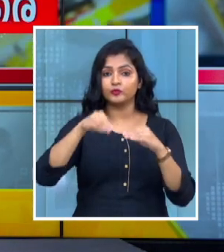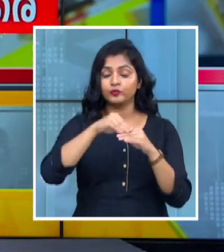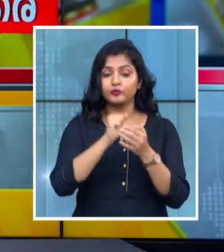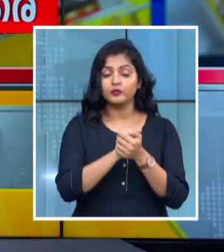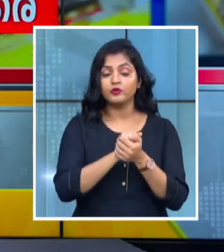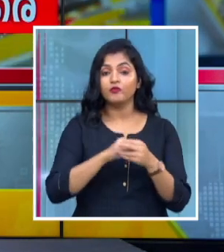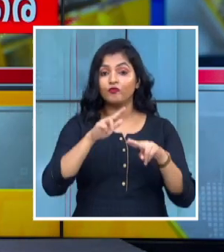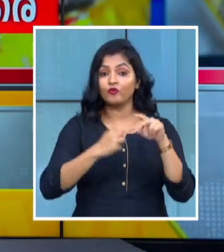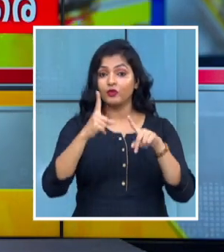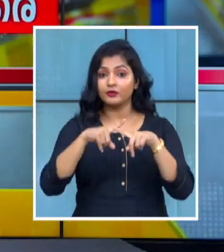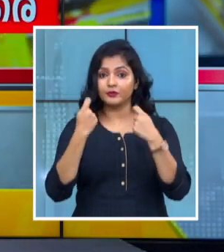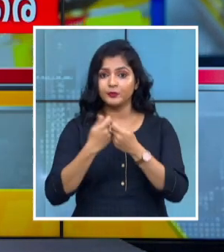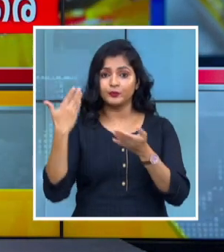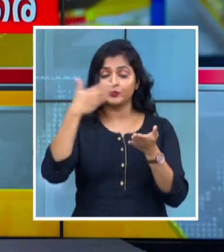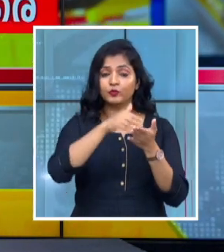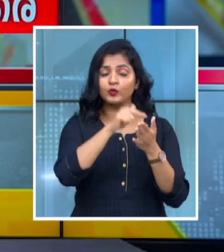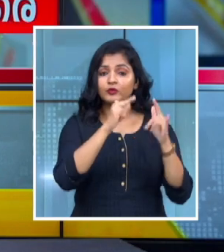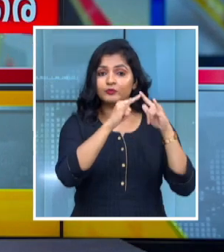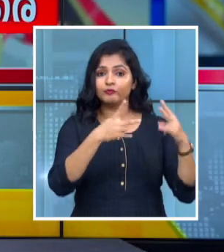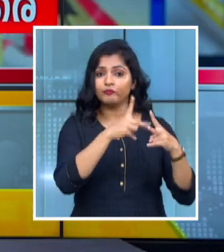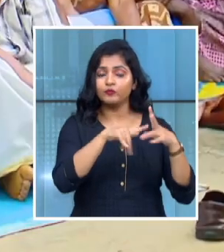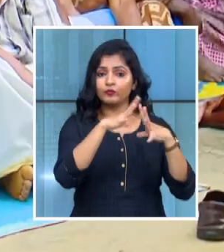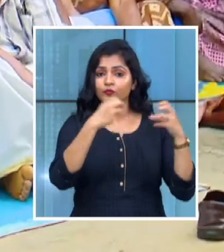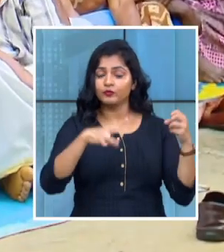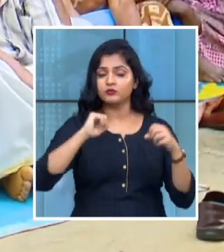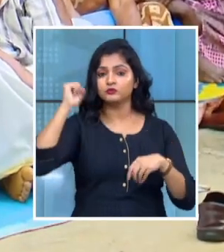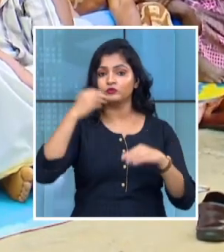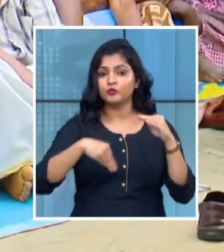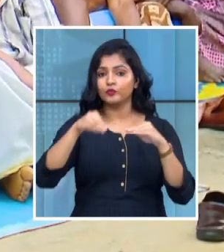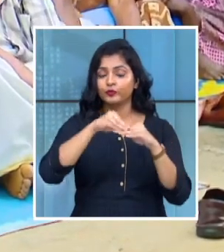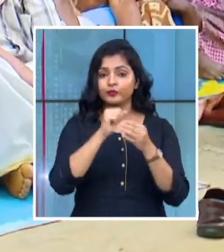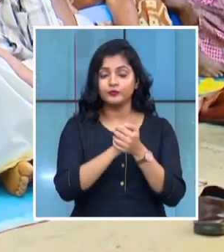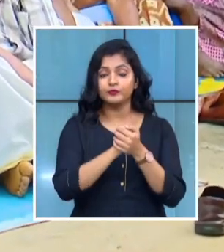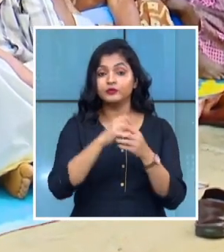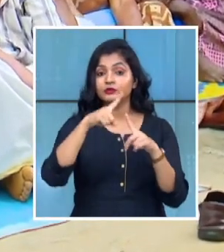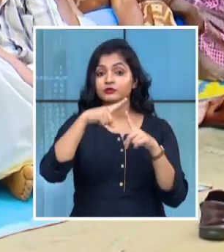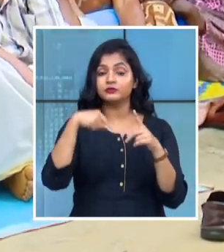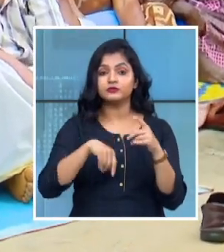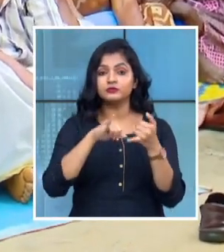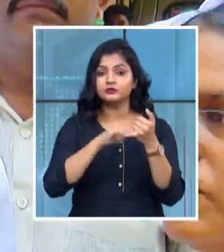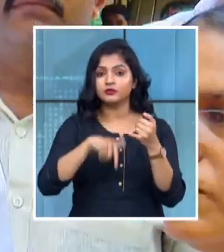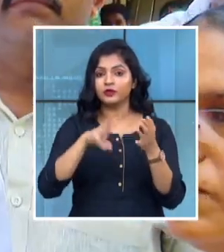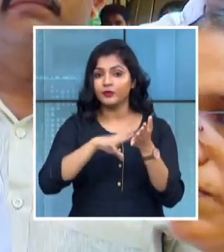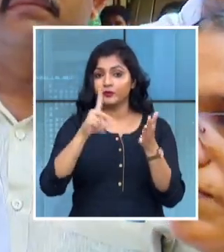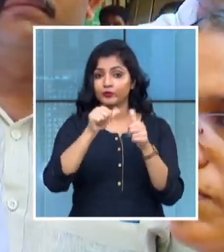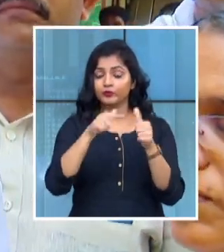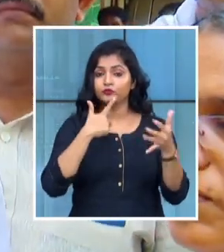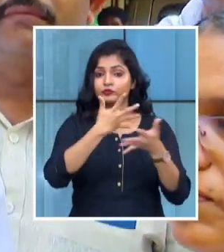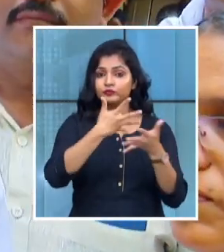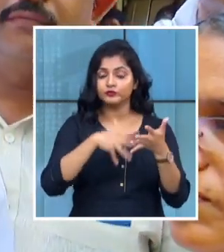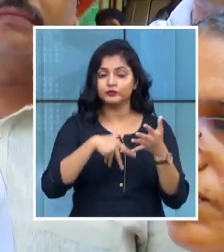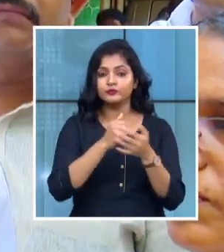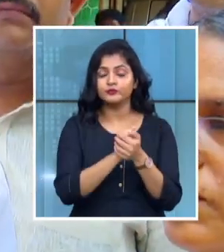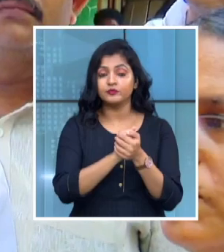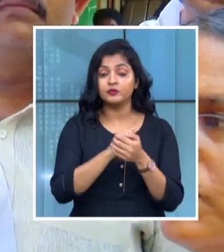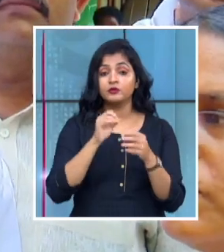കുടിലുകൾ പൊളിച്ചു മാറ്റിയതിൽ പ്രതിഷേധം. T. സിദ്ദിഖ് MLA വനംവകുപ്പ് ഉദ്യോഗസ്ഥരുമായി നിലവിൽ ചർച്ച നടത്തുകയാണ്. 10-16 കൊല്ലമായിട്ട്